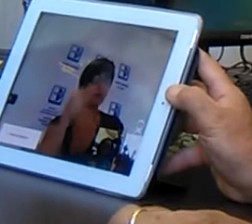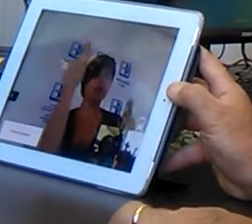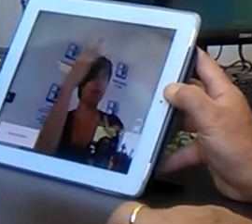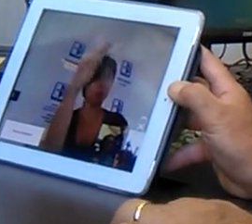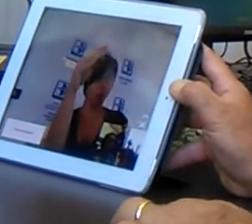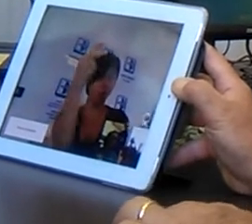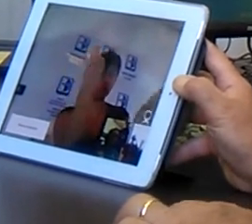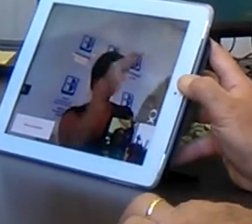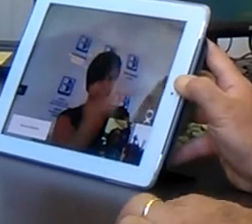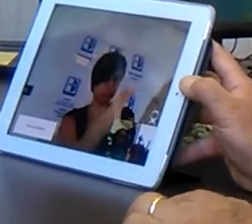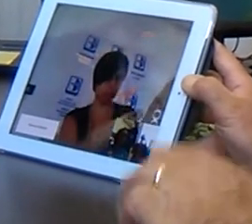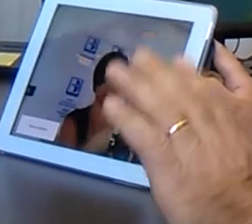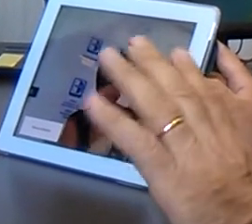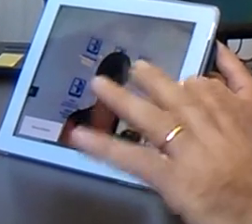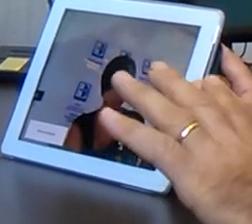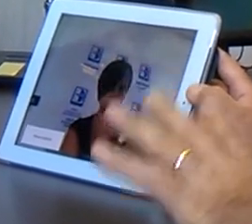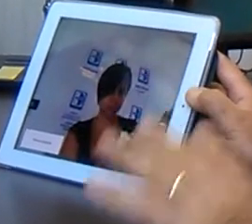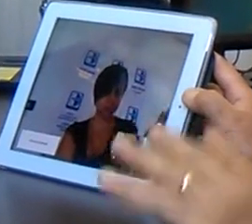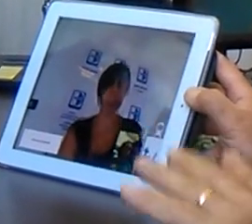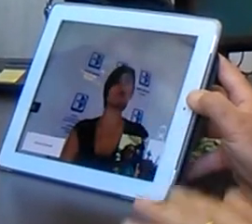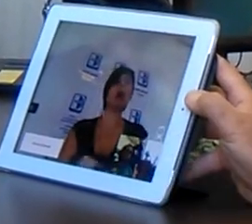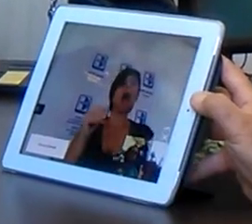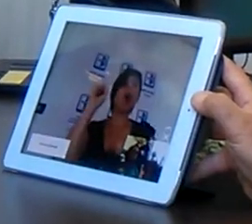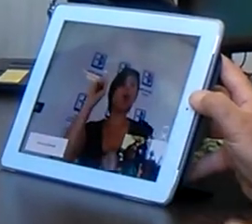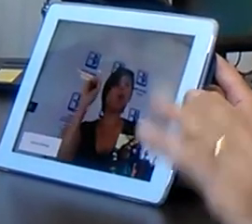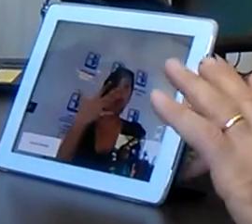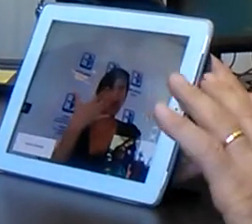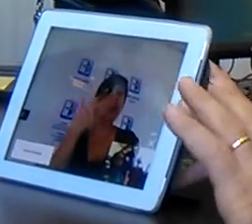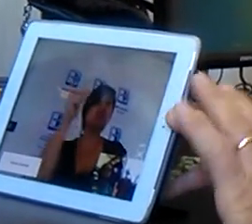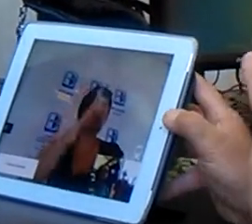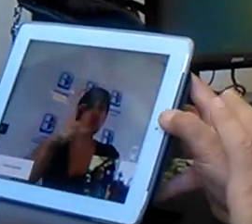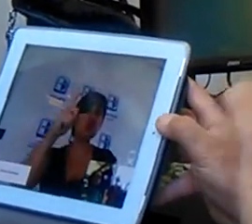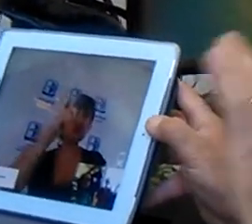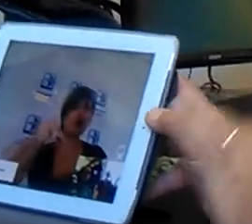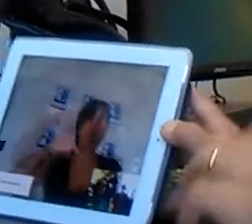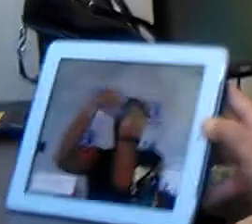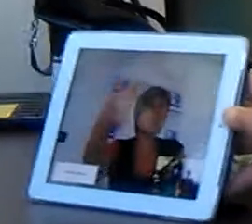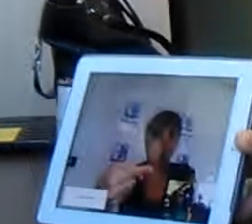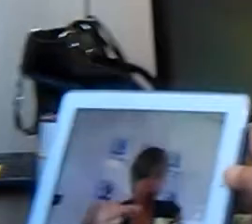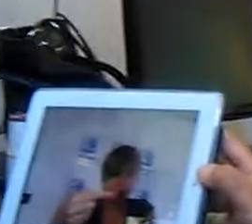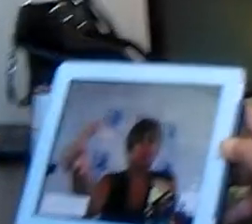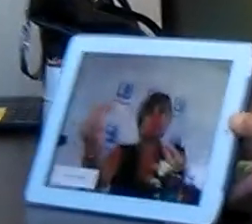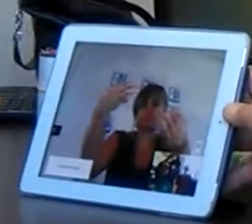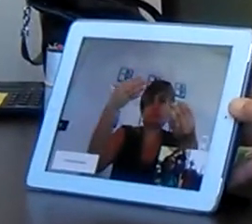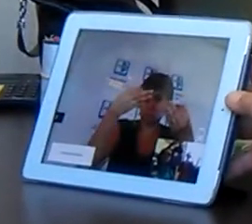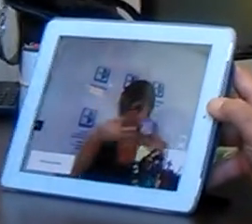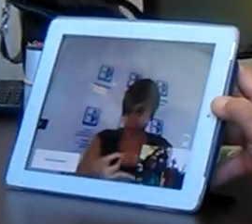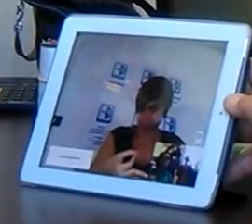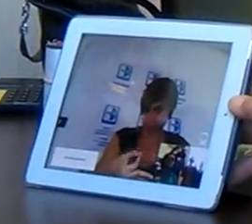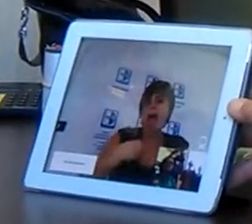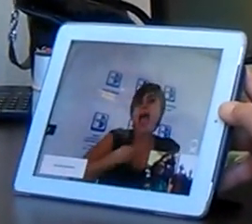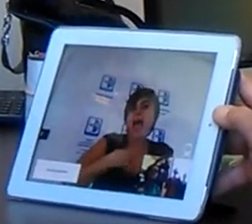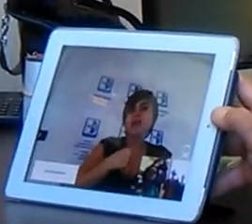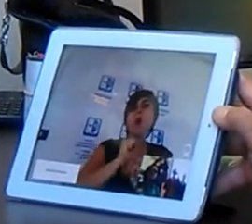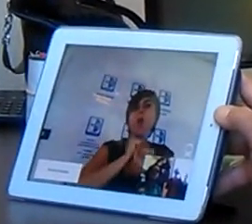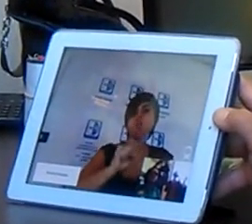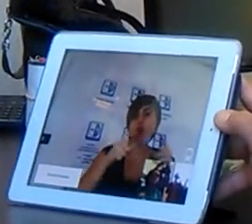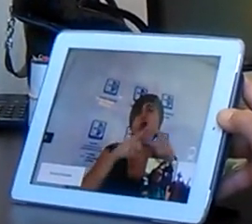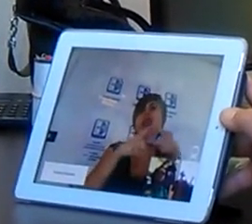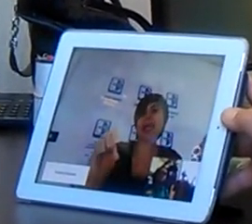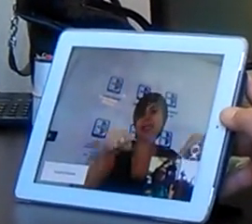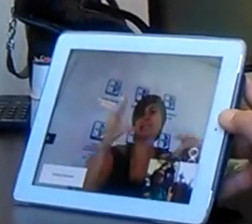che dopo 15 giorni può, viene rilasciata qui da me. Tra 15 giorni può venire a ritirare la nuova tessera elettorale.